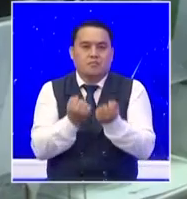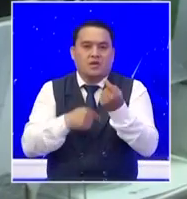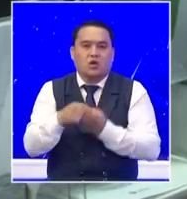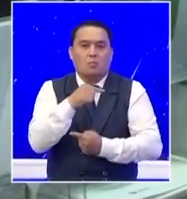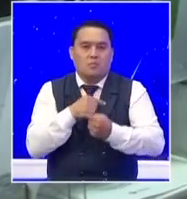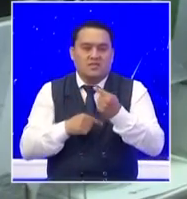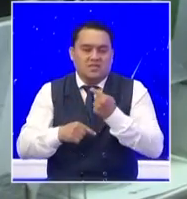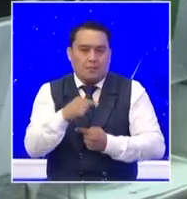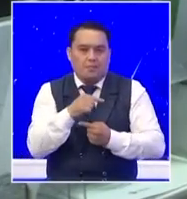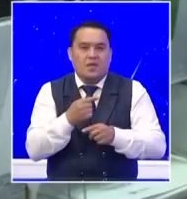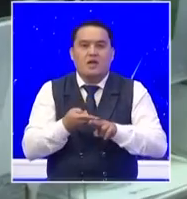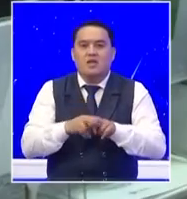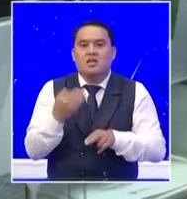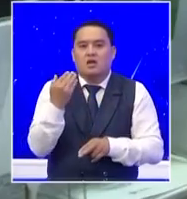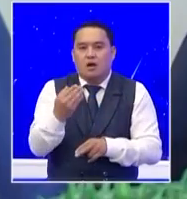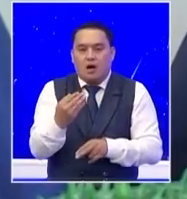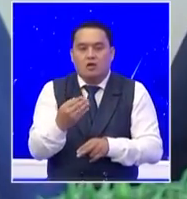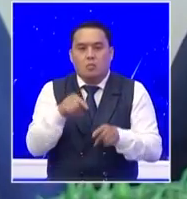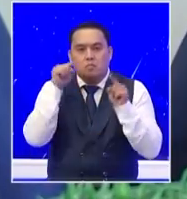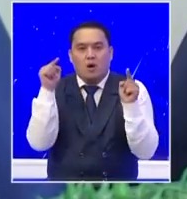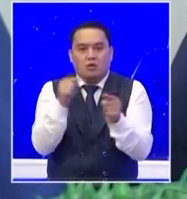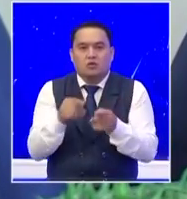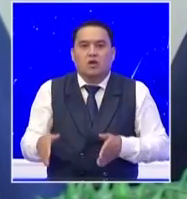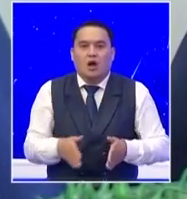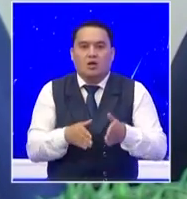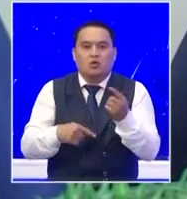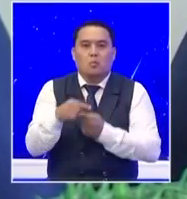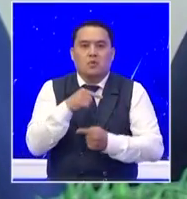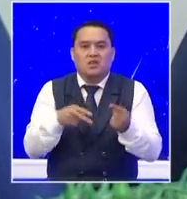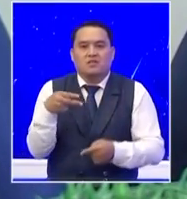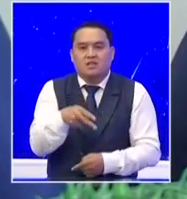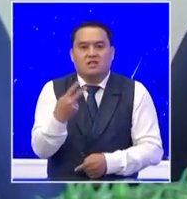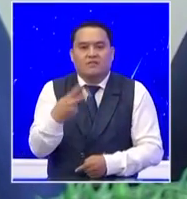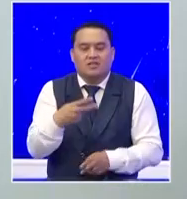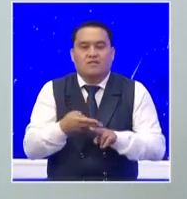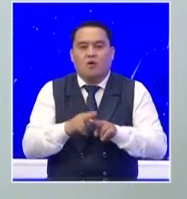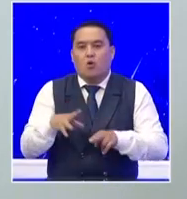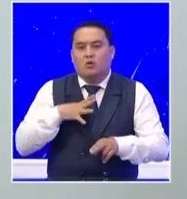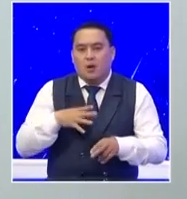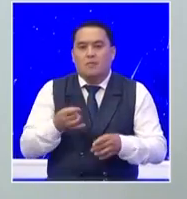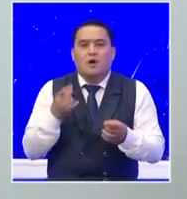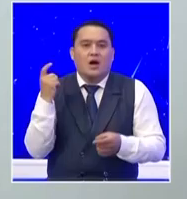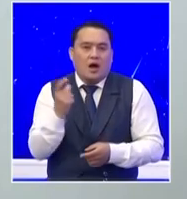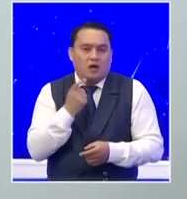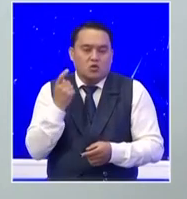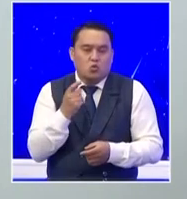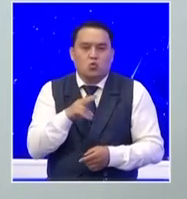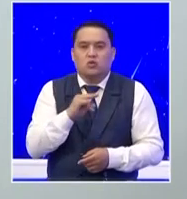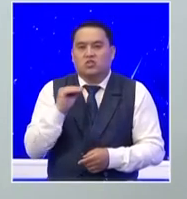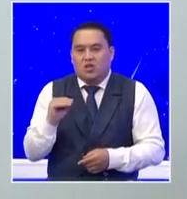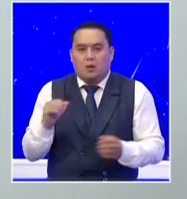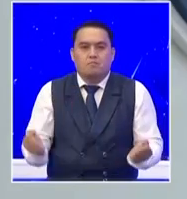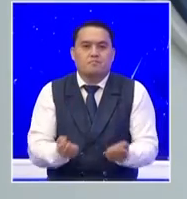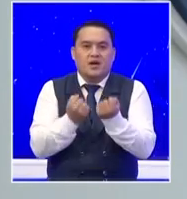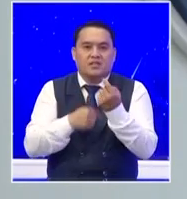и среднего бизнеса. В их числе одна из популярных дорожная карта бизнеса 2025, экономика простых вещей, Нурлы жер и